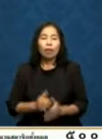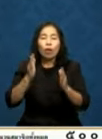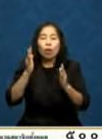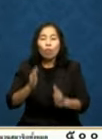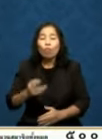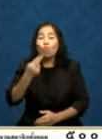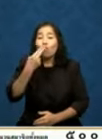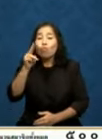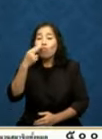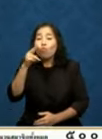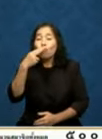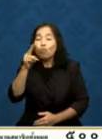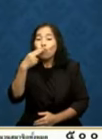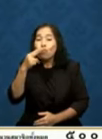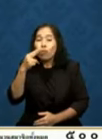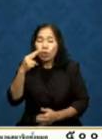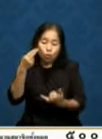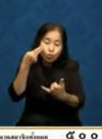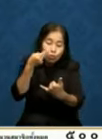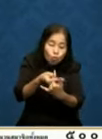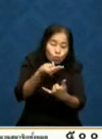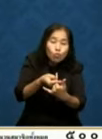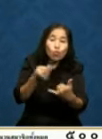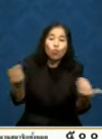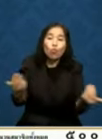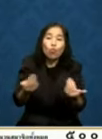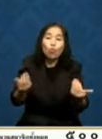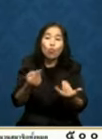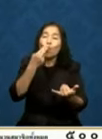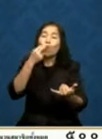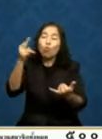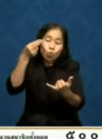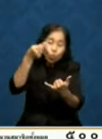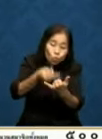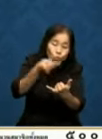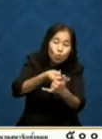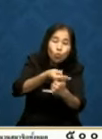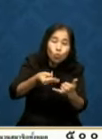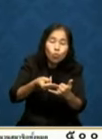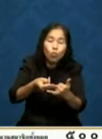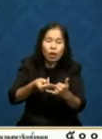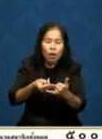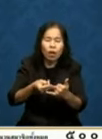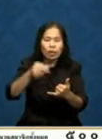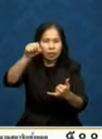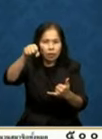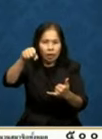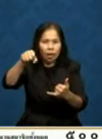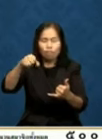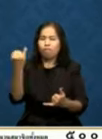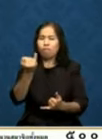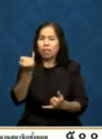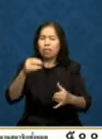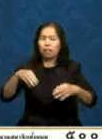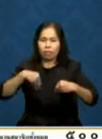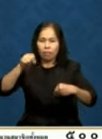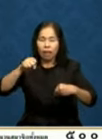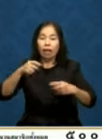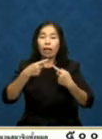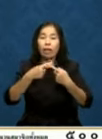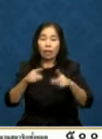จี้ลูกเป็นการทารุณกรรมผมยอมรับแต่ท่านประธ